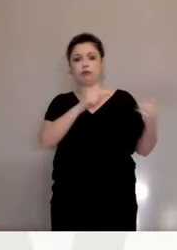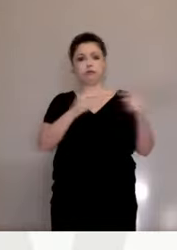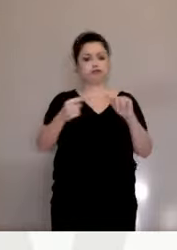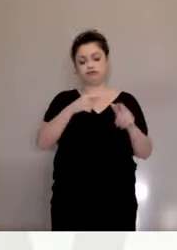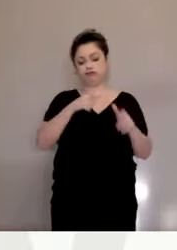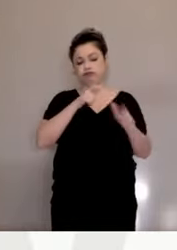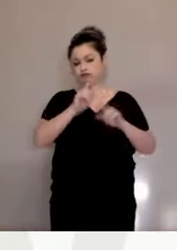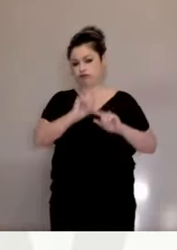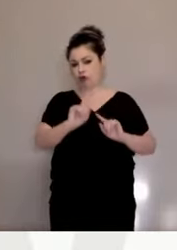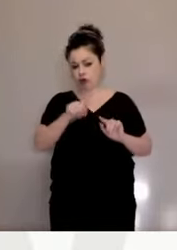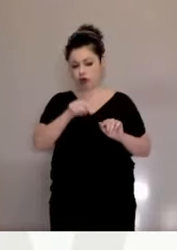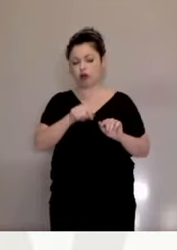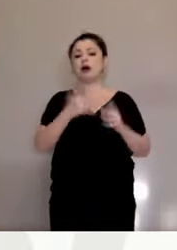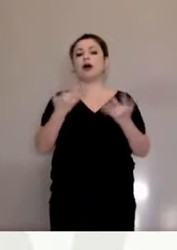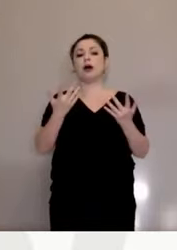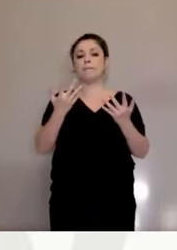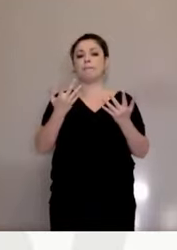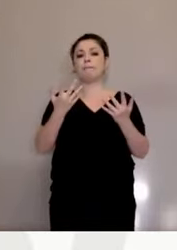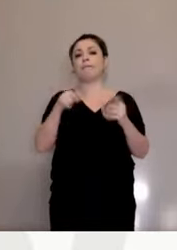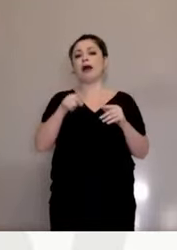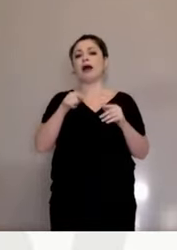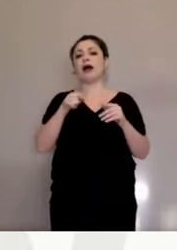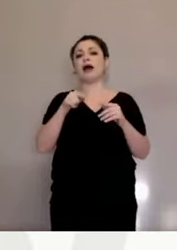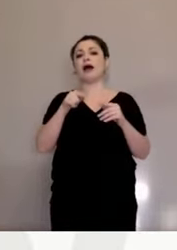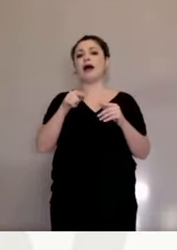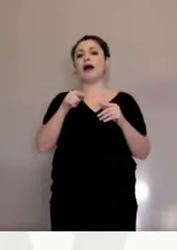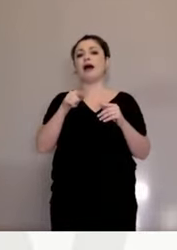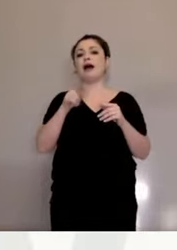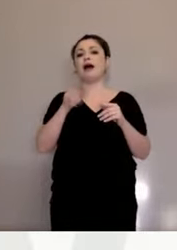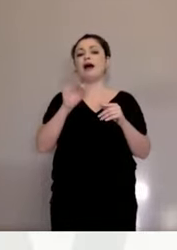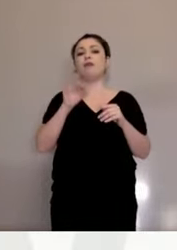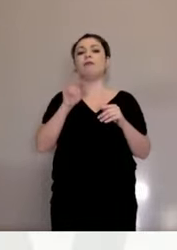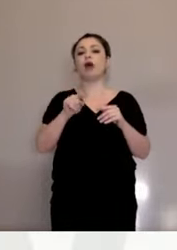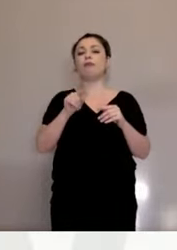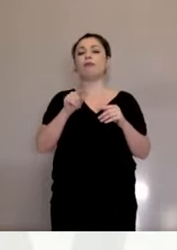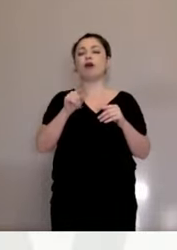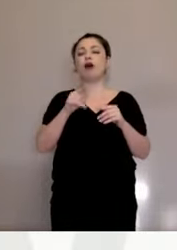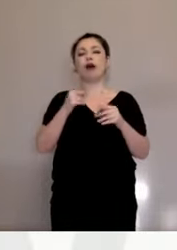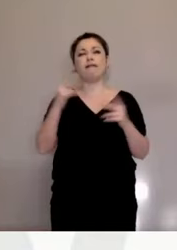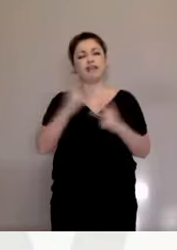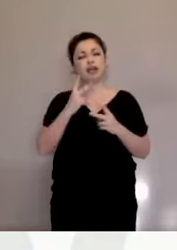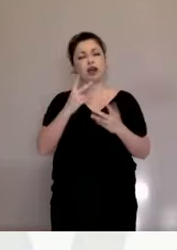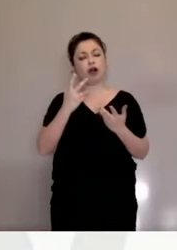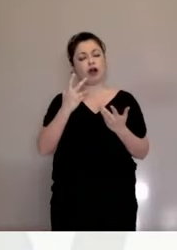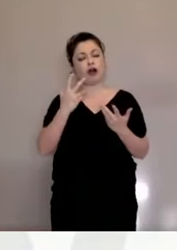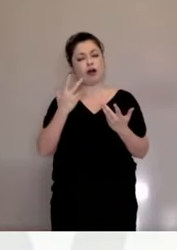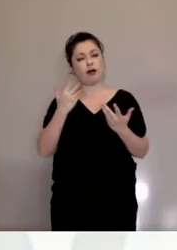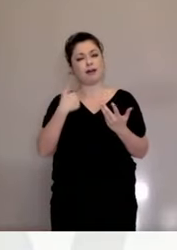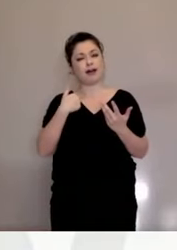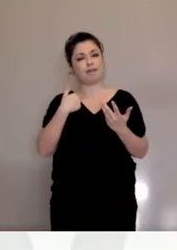ma è incredibile, è quasi incredibile questa